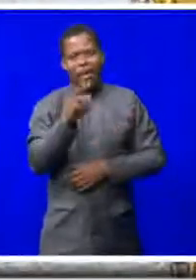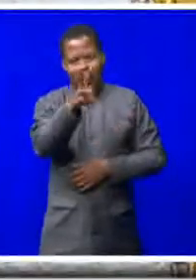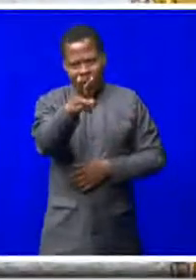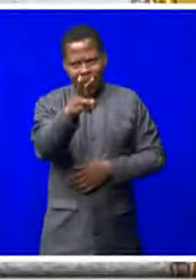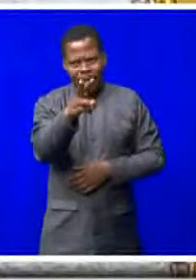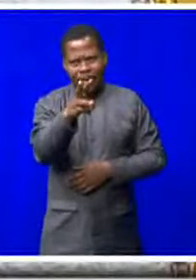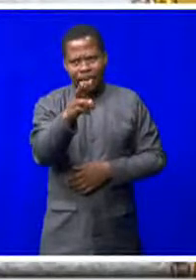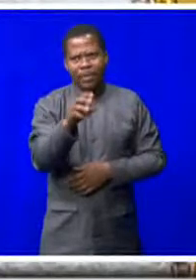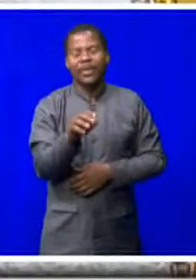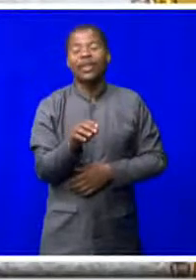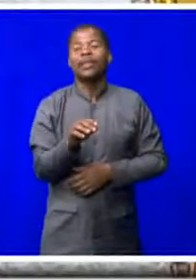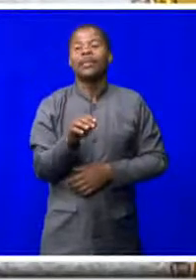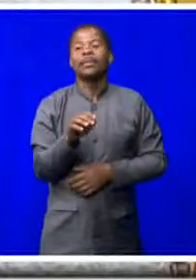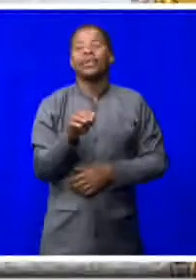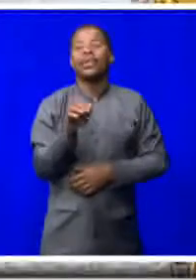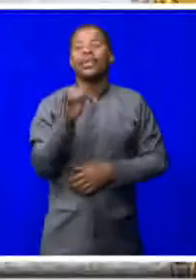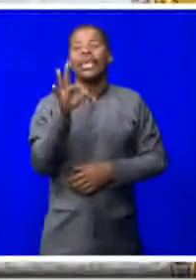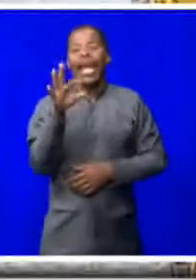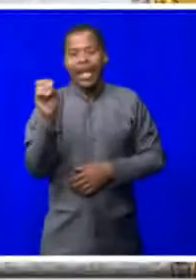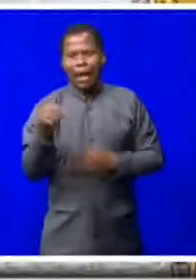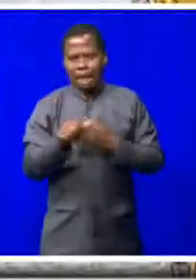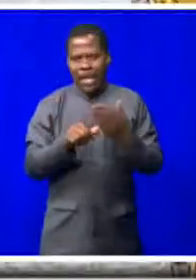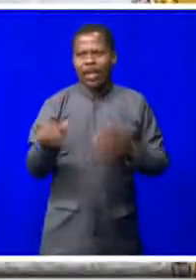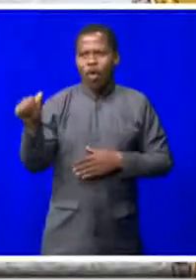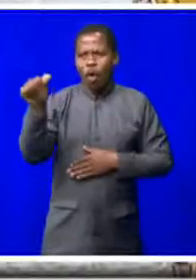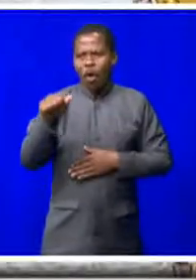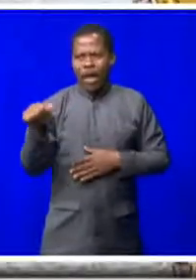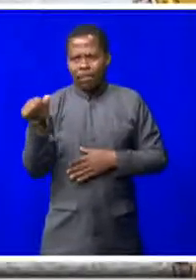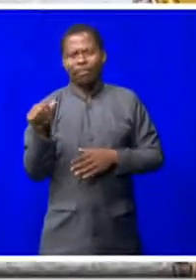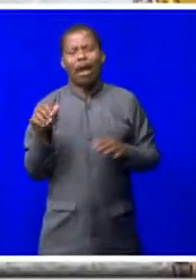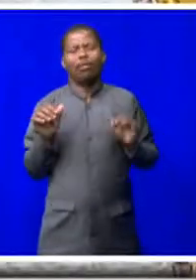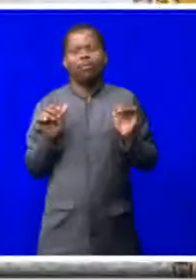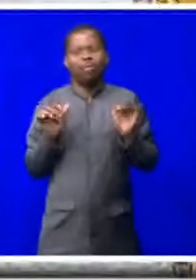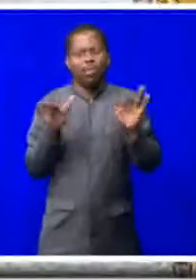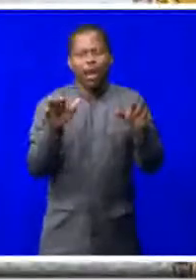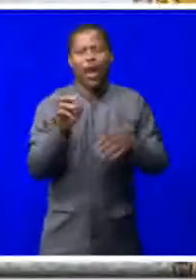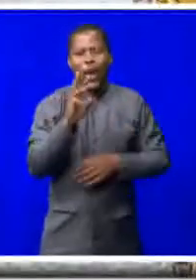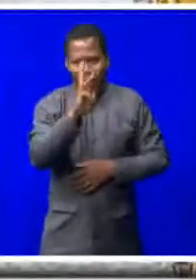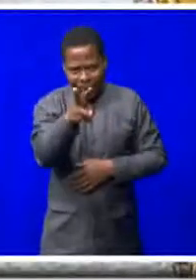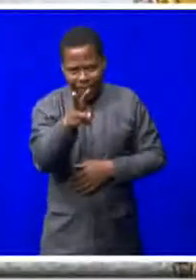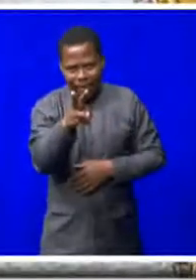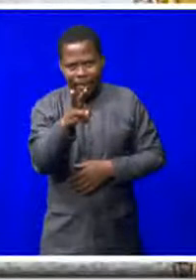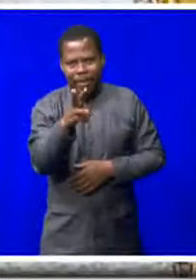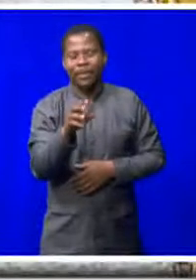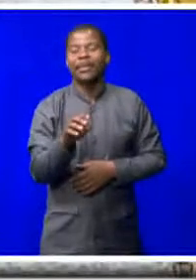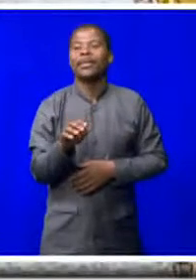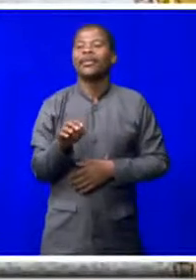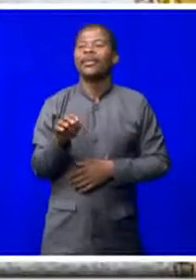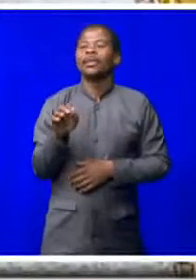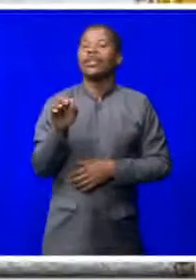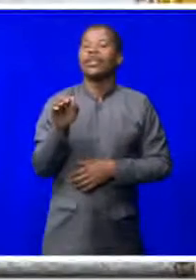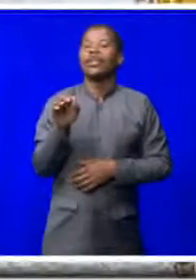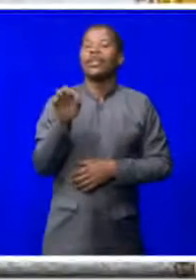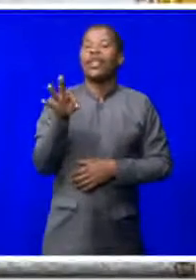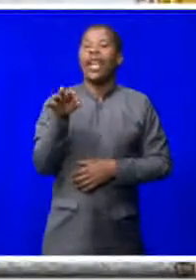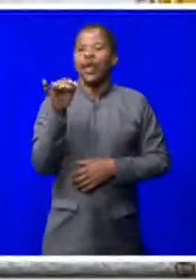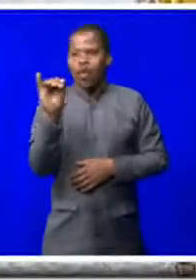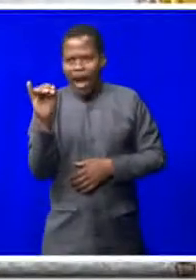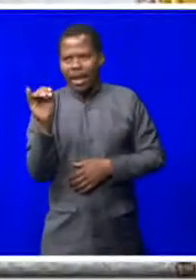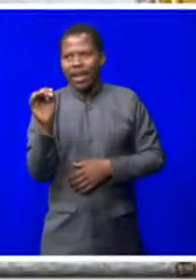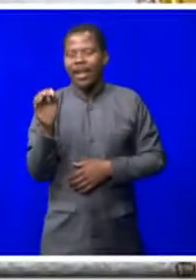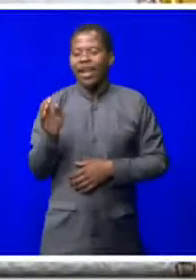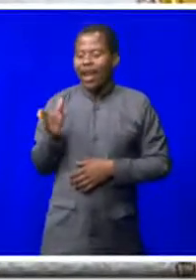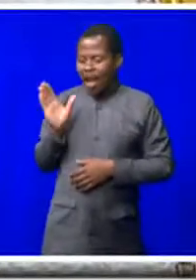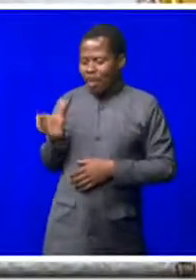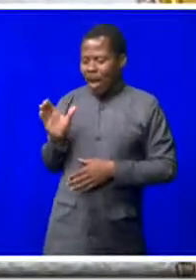Kuyawuphunywa mhla tingemashumi lamathathu bese kugecwa umhlanga mhla tingemashumi lamathathu nakunye.